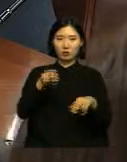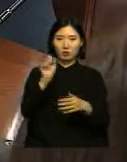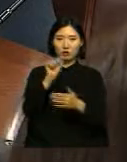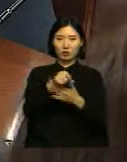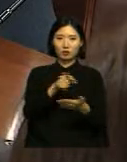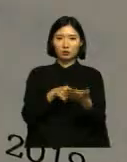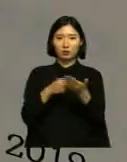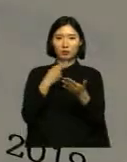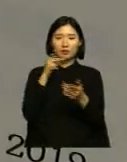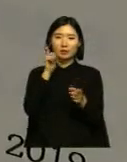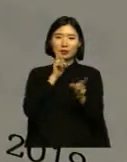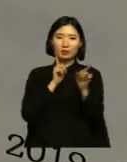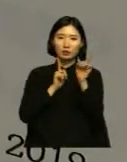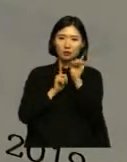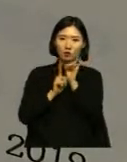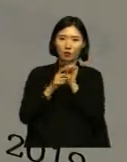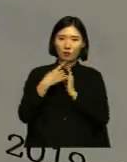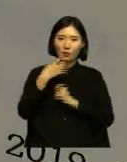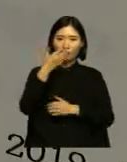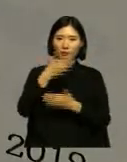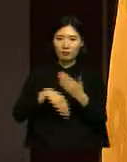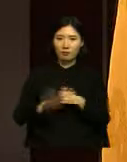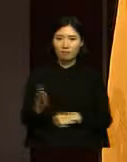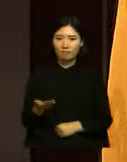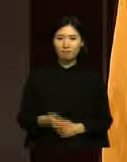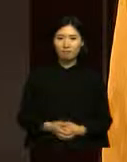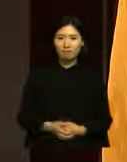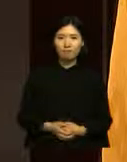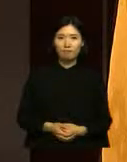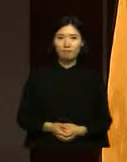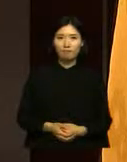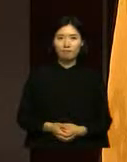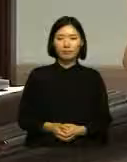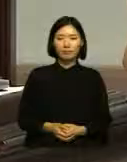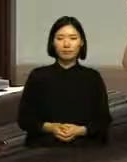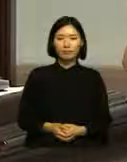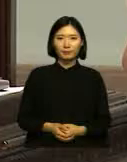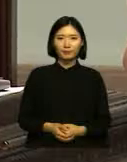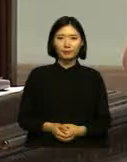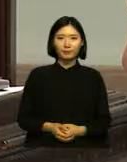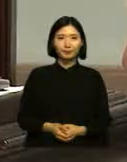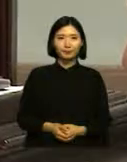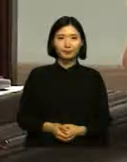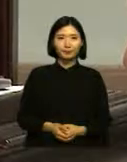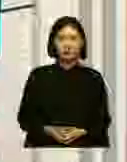상처만 남기게 됐습니다. 딜라이브 서울 경기 케이블 TV 신승훈입니다.